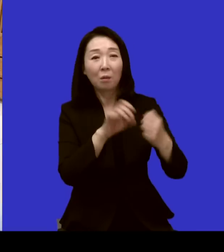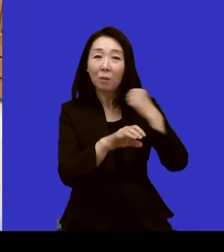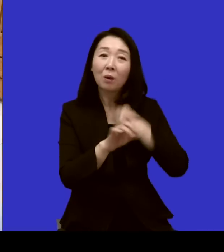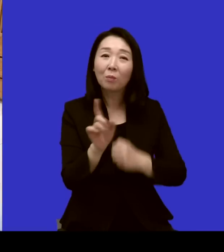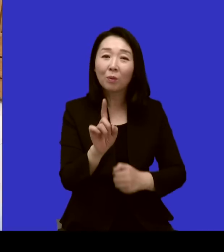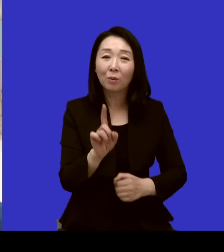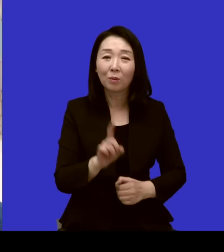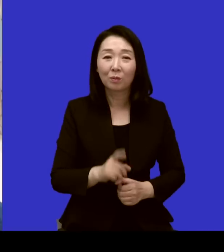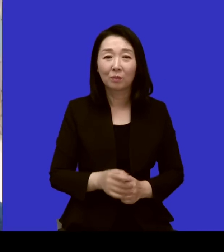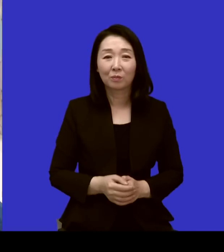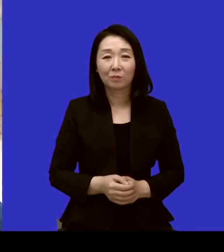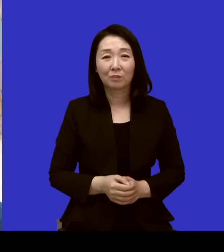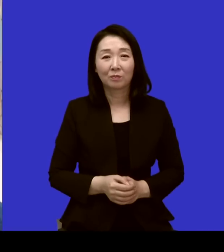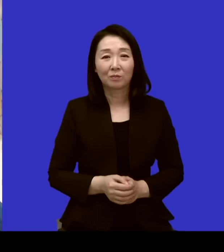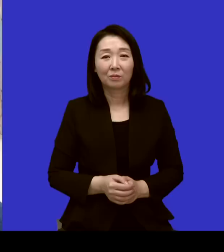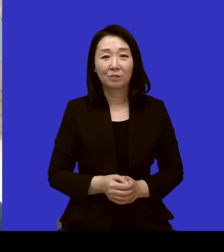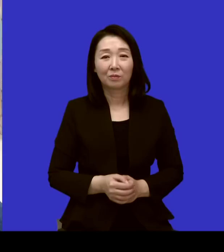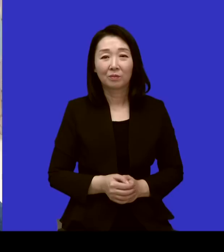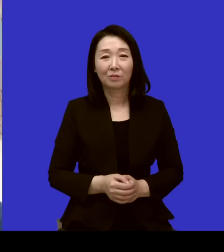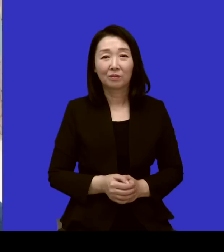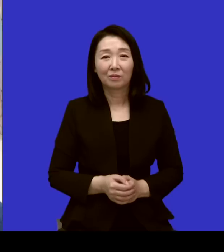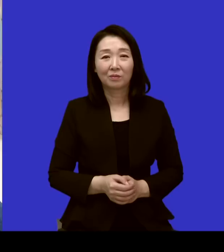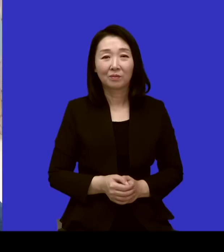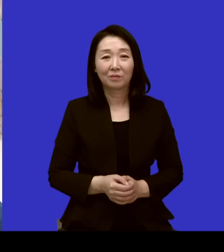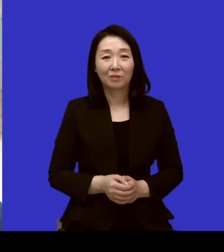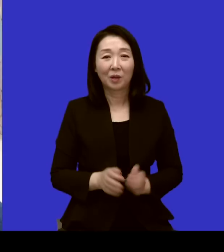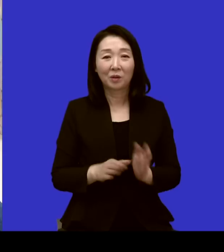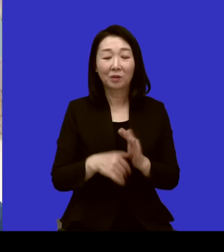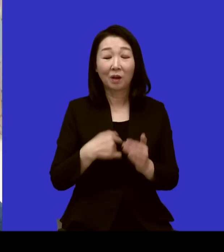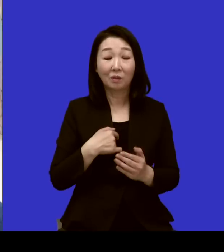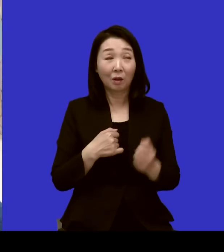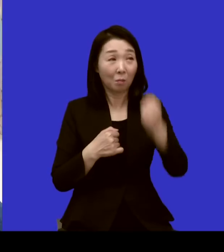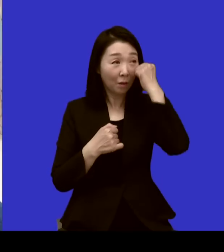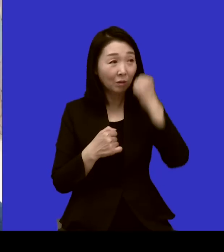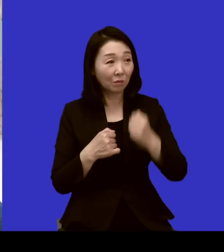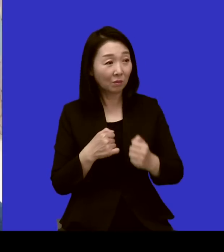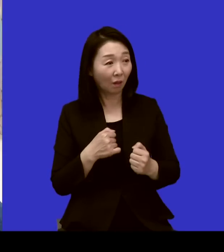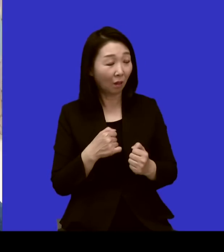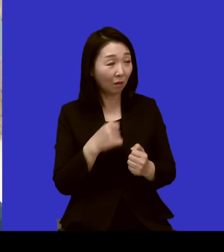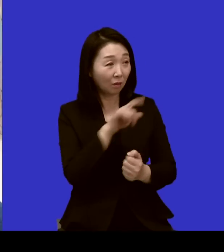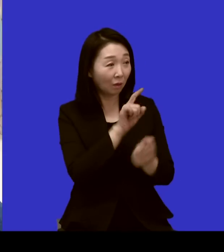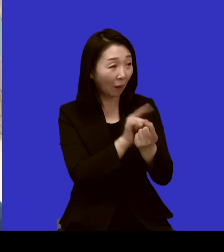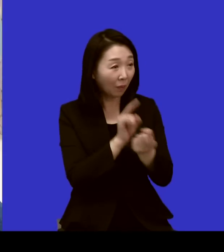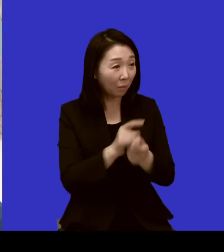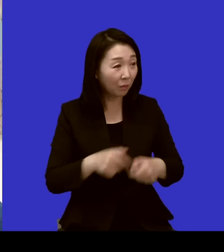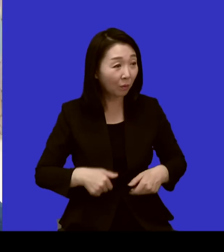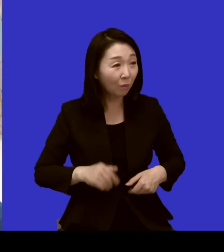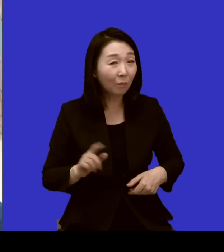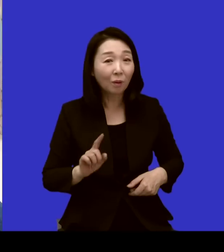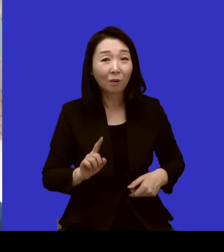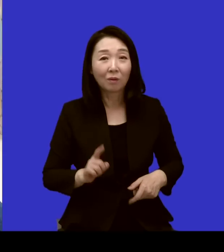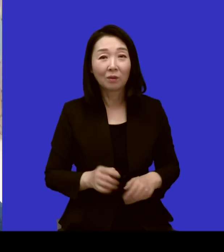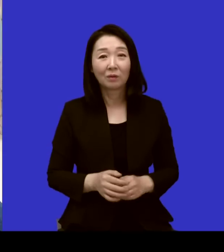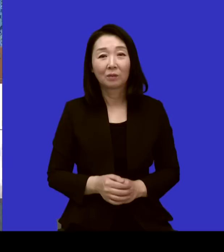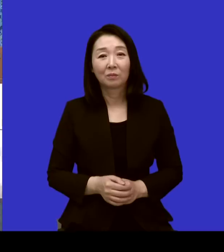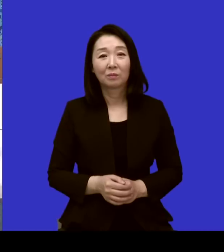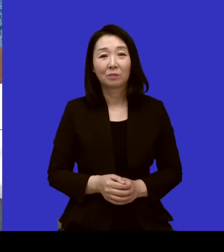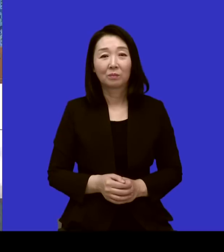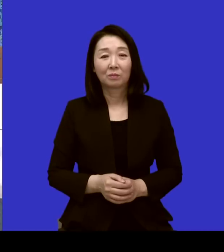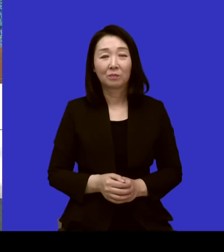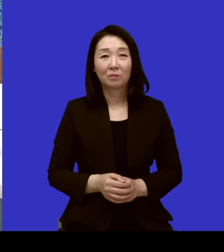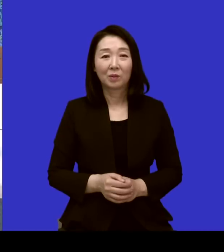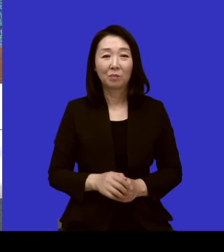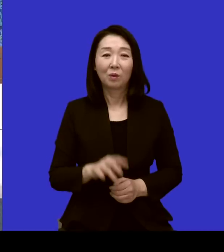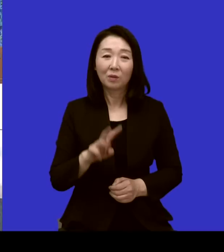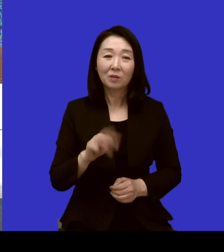아빠인데 그러니까 이제 이럴 때 좀 내가 이렇게 맞으면서 이러고 만나야 되나 네. 이런 마음도 있고 그리고 네. 이제 뭐 3만 원,